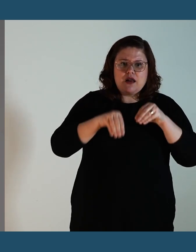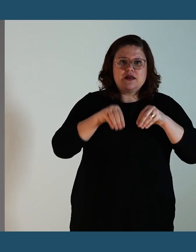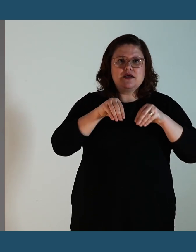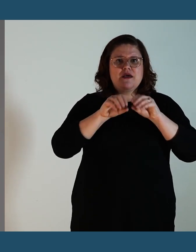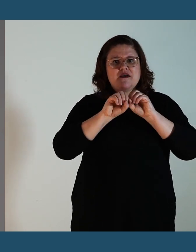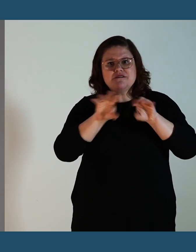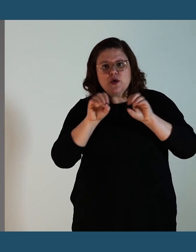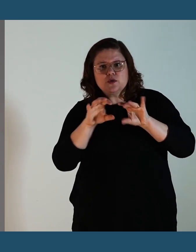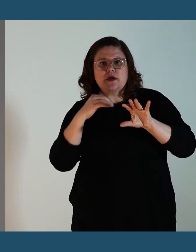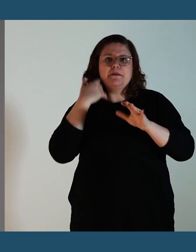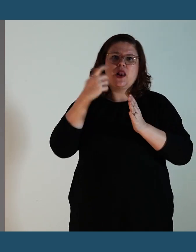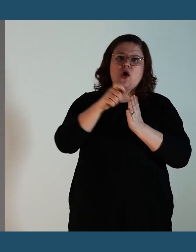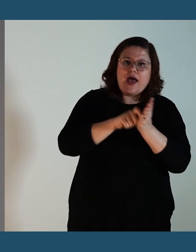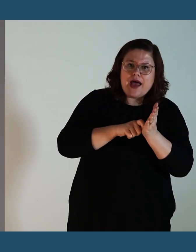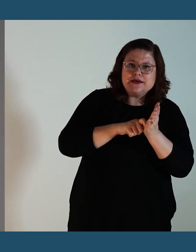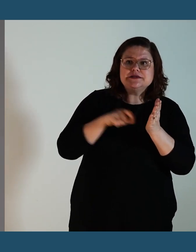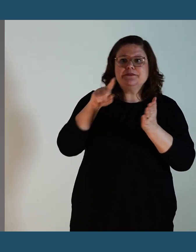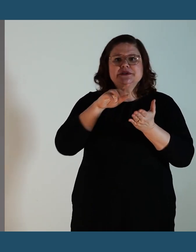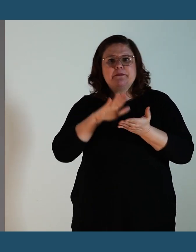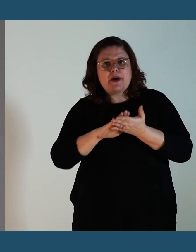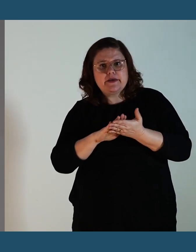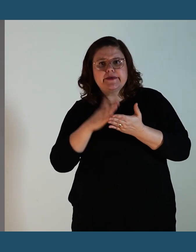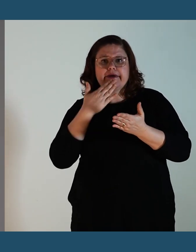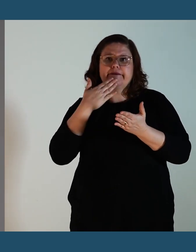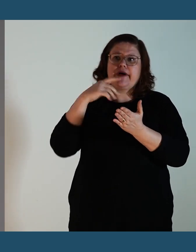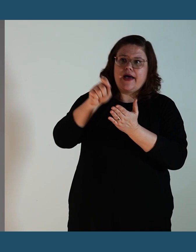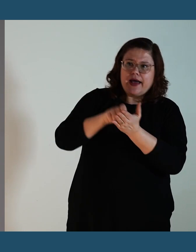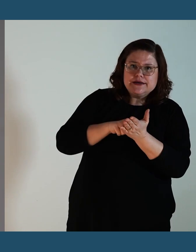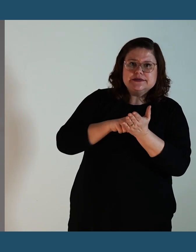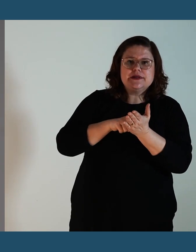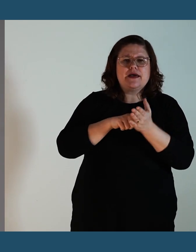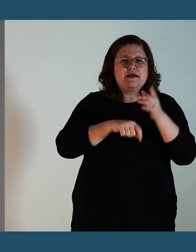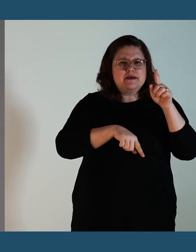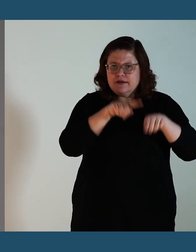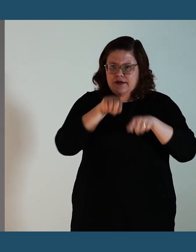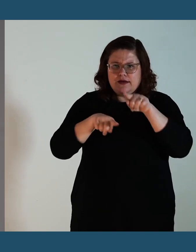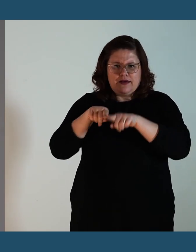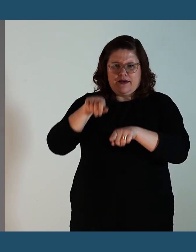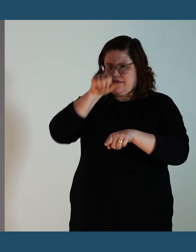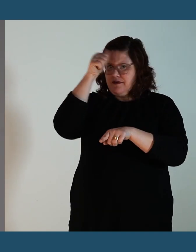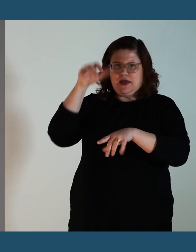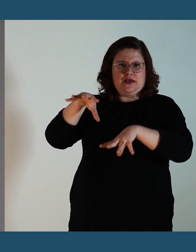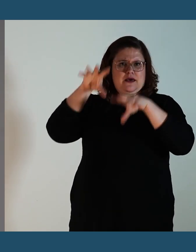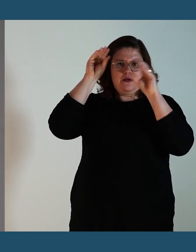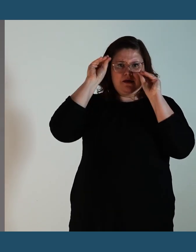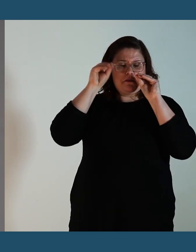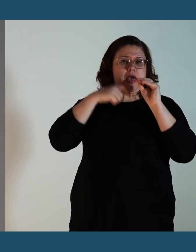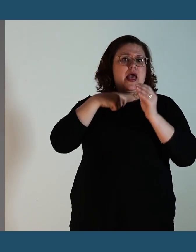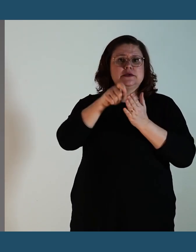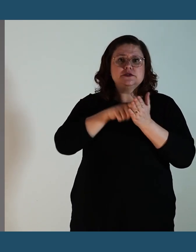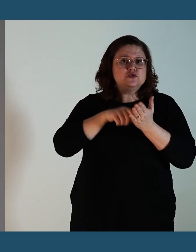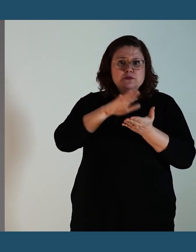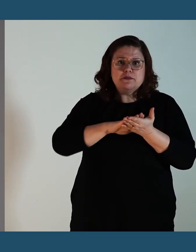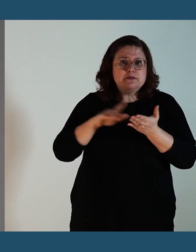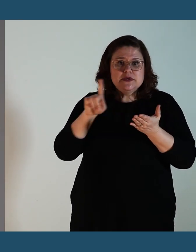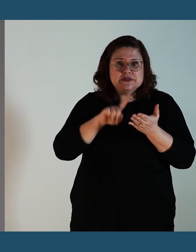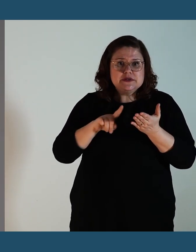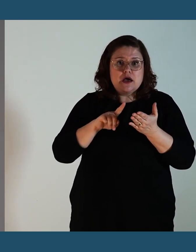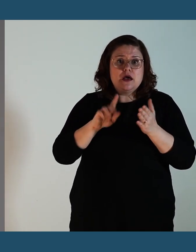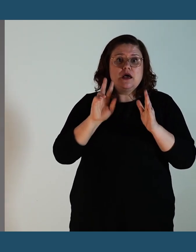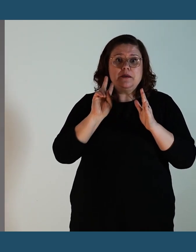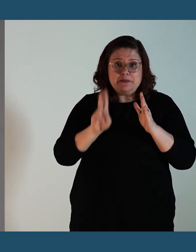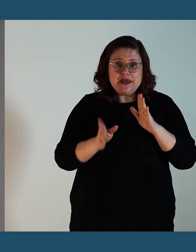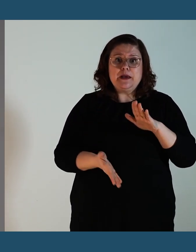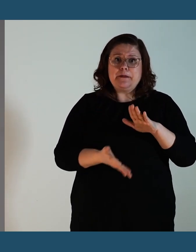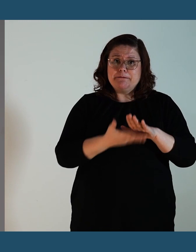koska saa äänestää ja missä saa äänestää ja ketä saa äänestää ja missä ne äänestyspaikat on. Siis ne on ihan tosi